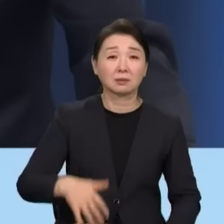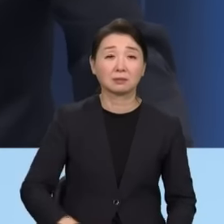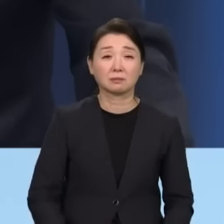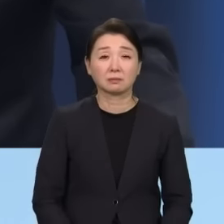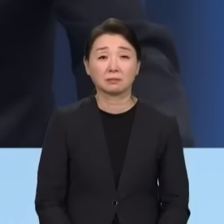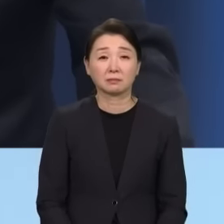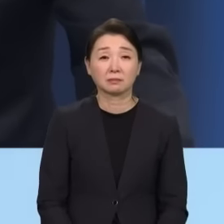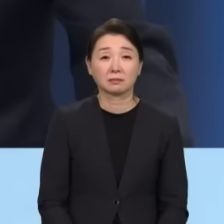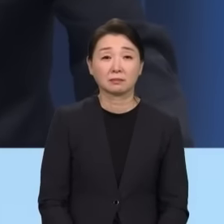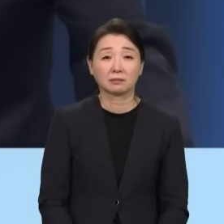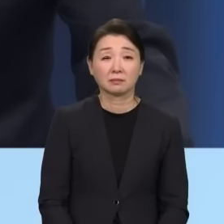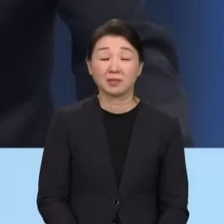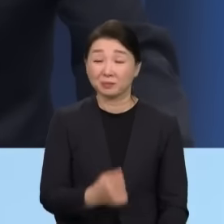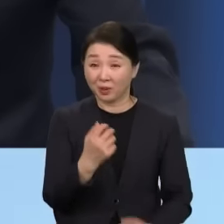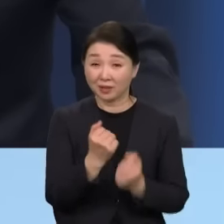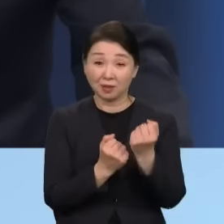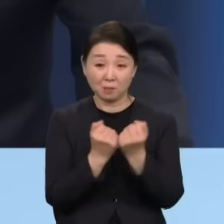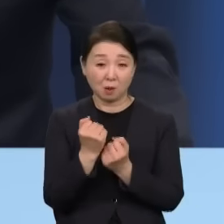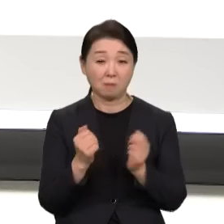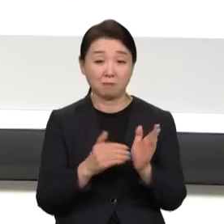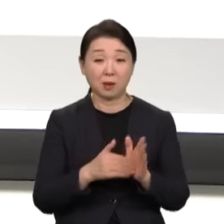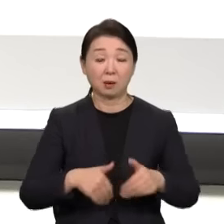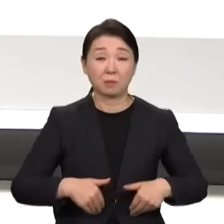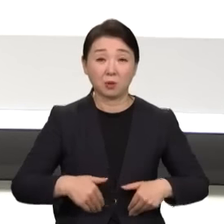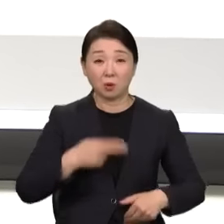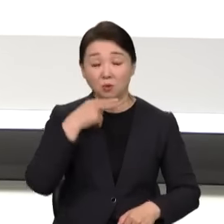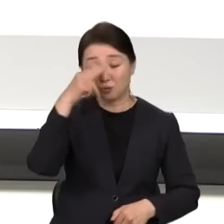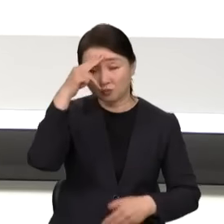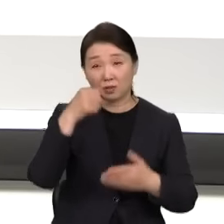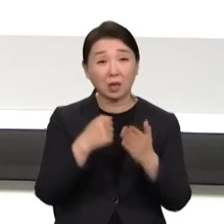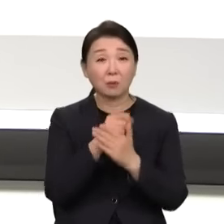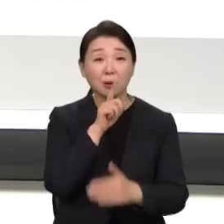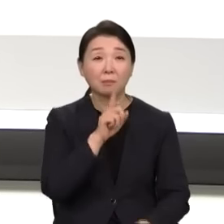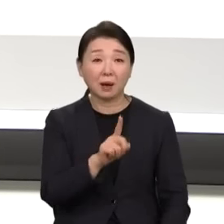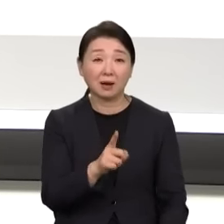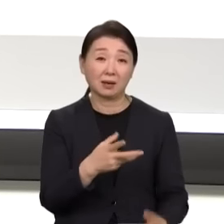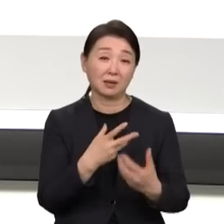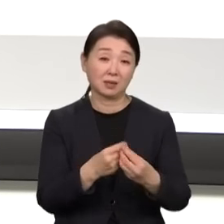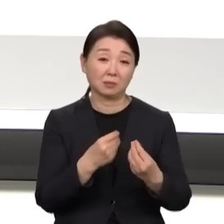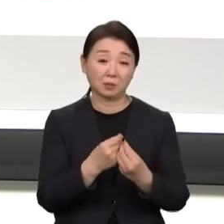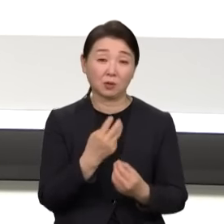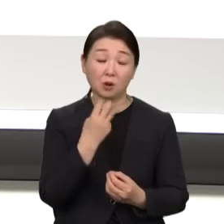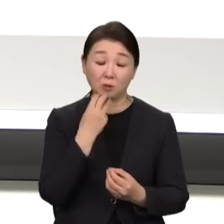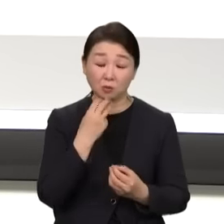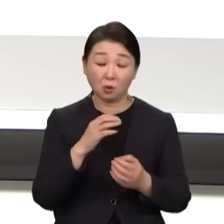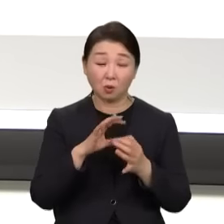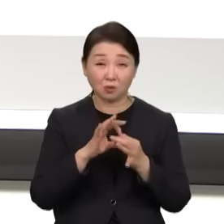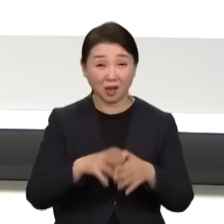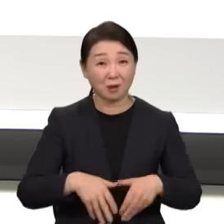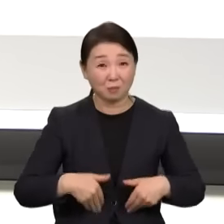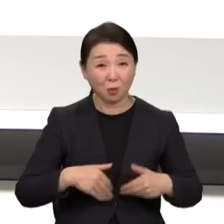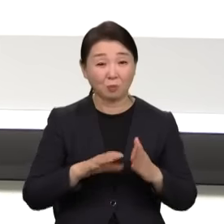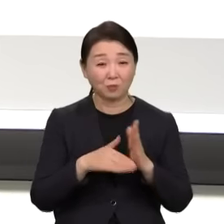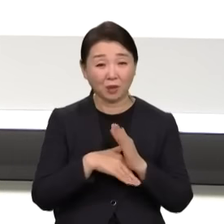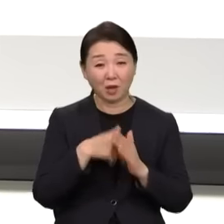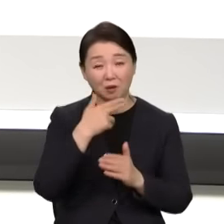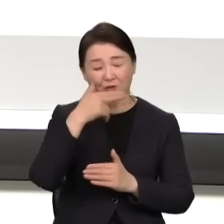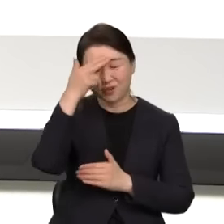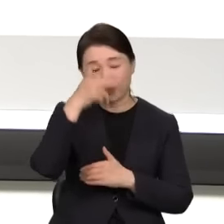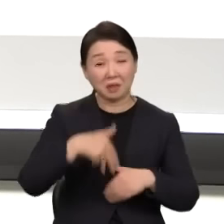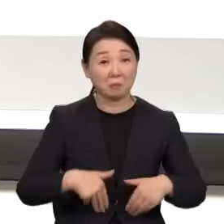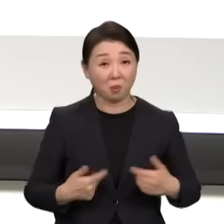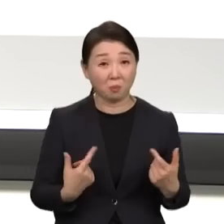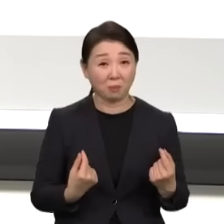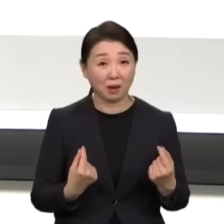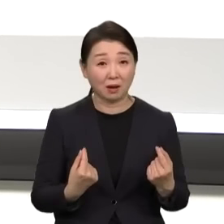그렇습니다 몇 가지 좀 더 설명을 좀 해 드리겠습니다 술 때문이라는 이야기도 많이 있는데요 뭐 예를 들어 서울의 봄이라는 영화를 빗대서 뭐 취했나 봄이라는 사진도